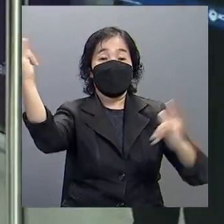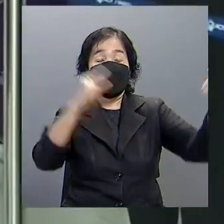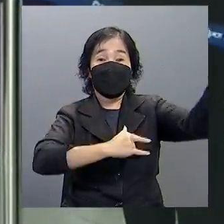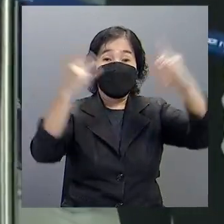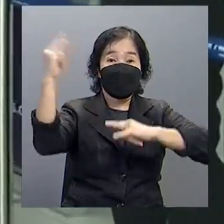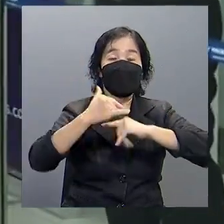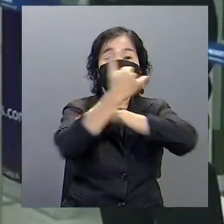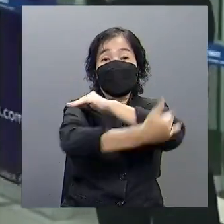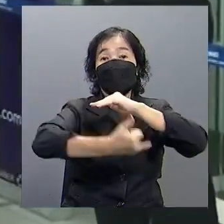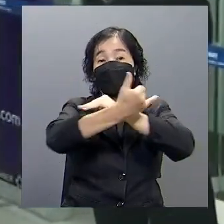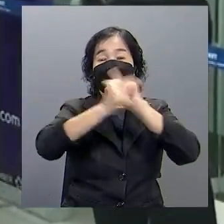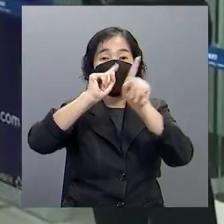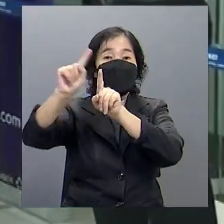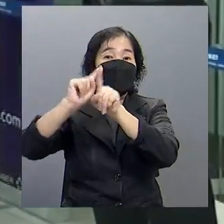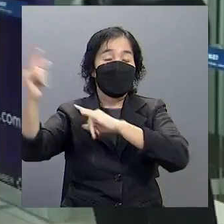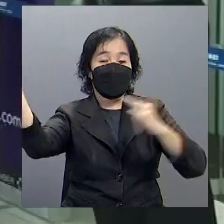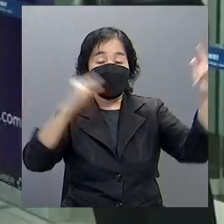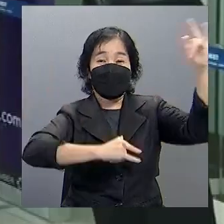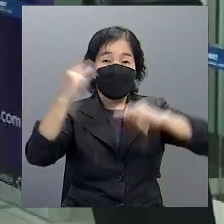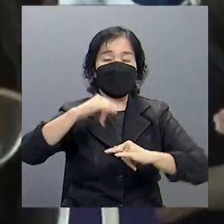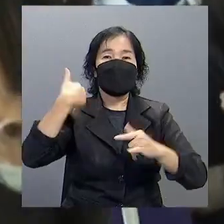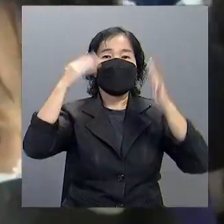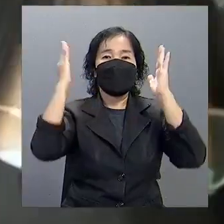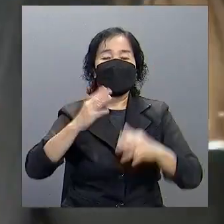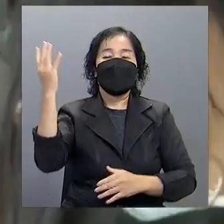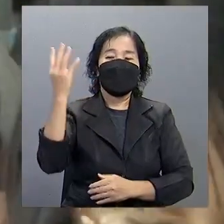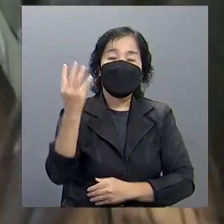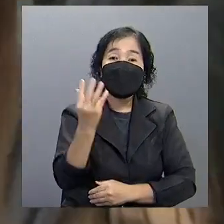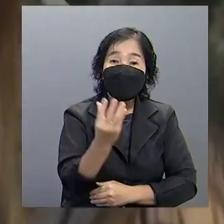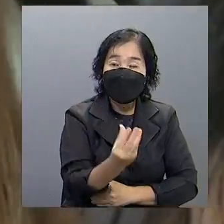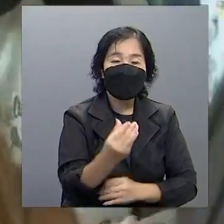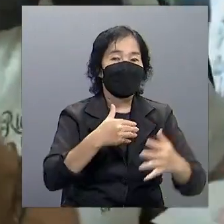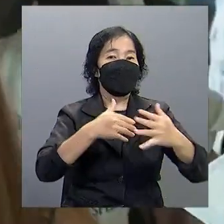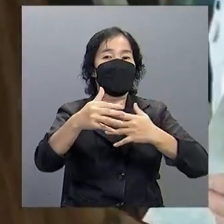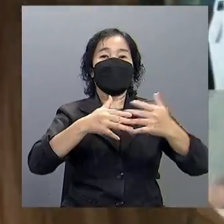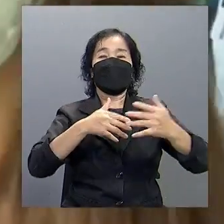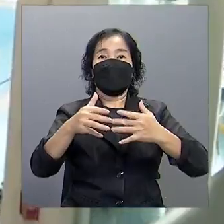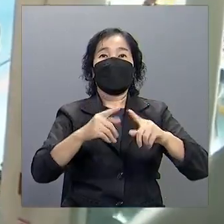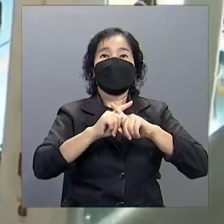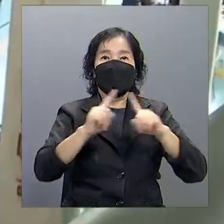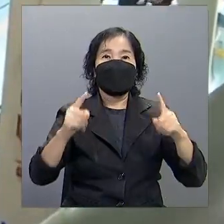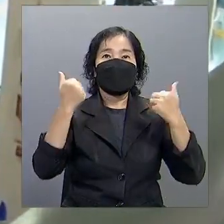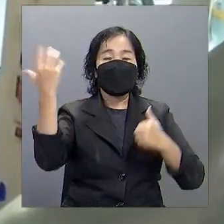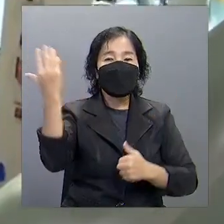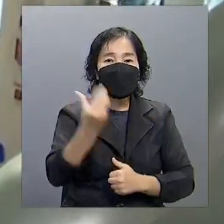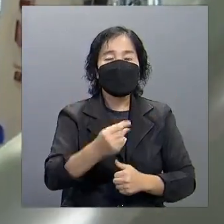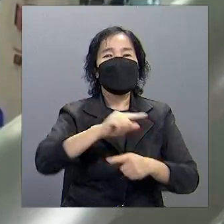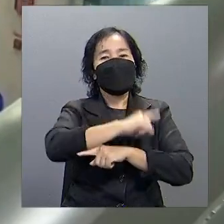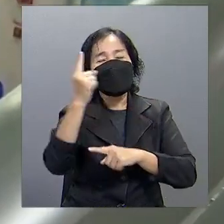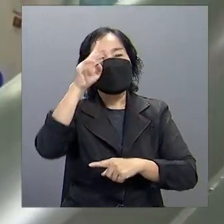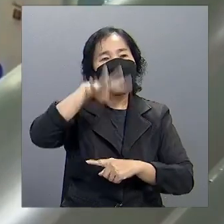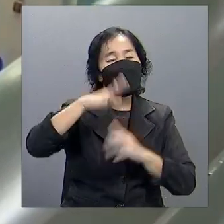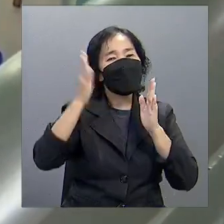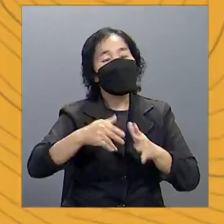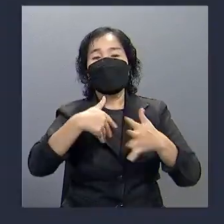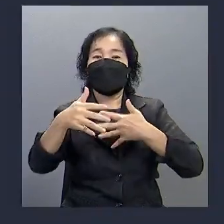ภูเก็ตจะลดลงจากเดิมวันละ 13,000 คนช่วงก่อนโควิด-19 เมื่อเหลือแค่ 4,000 คนในวันนี้แต่งานที่นี่ก